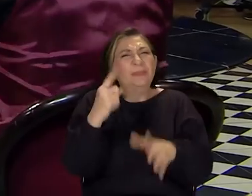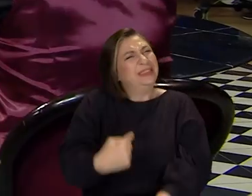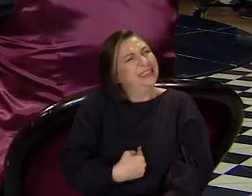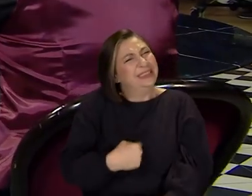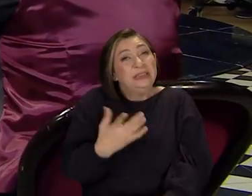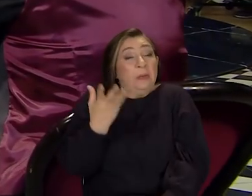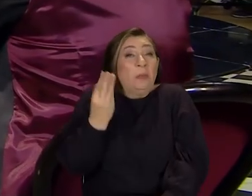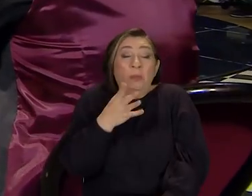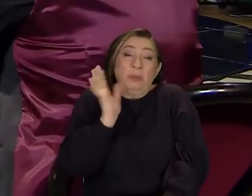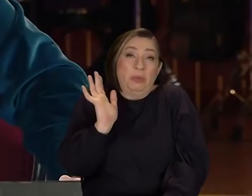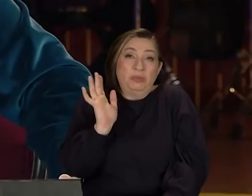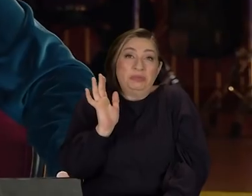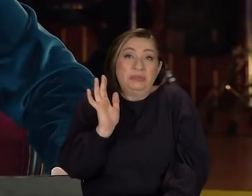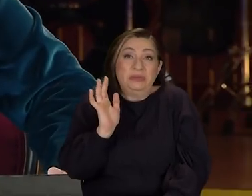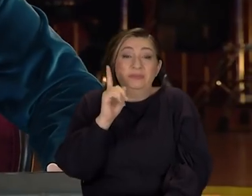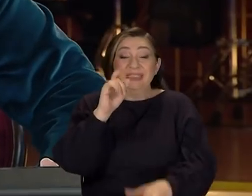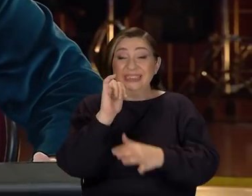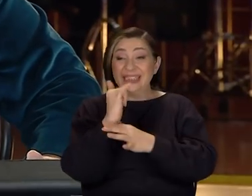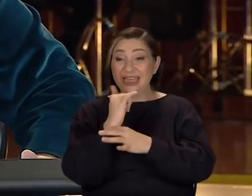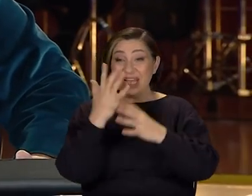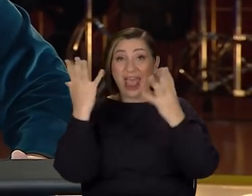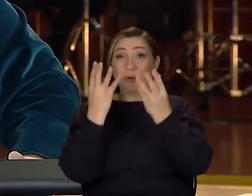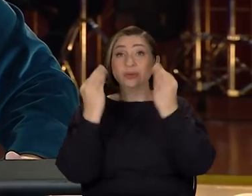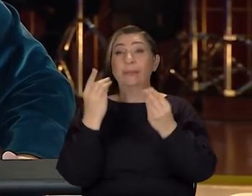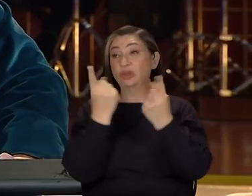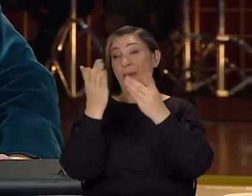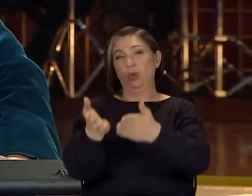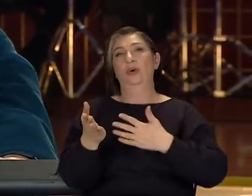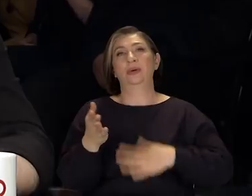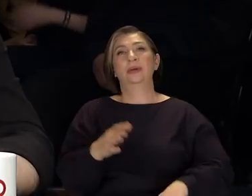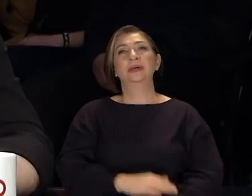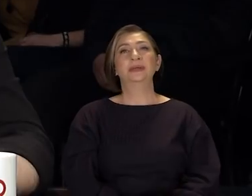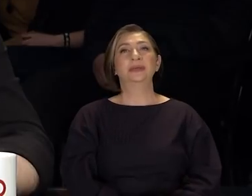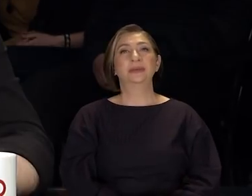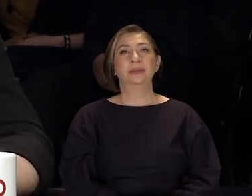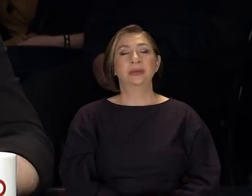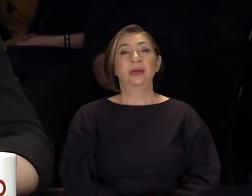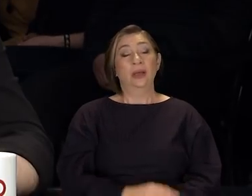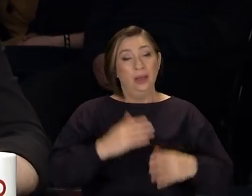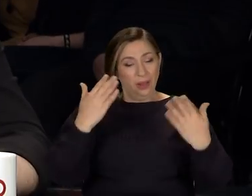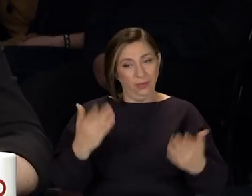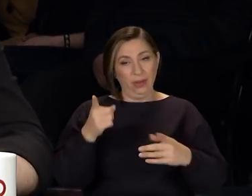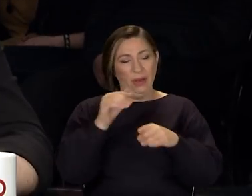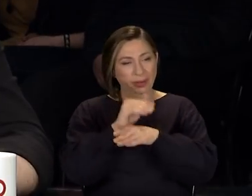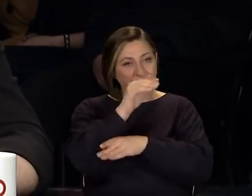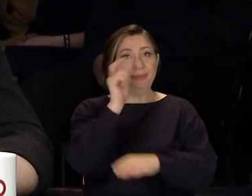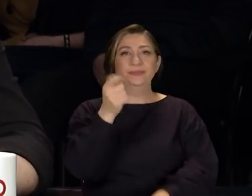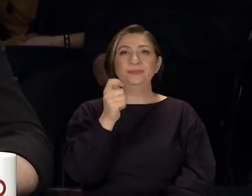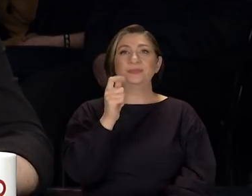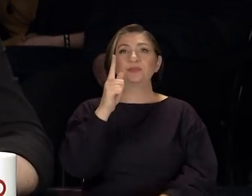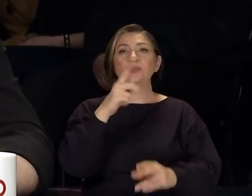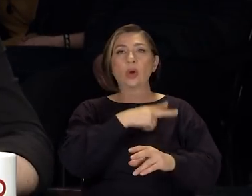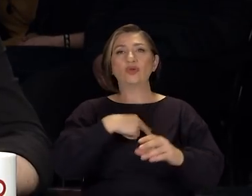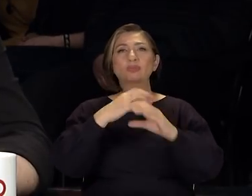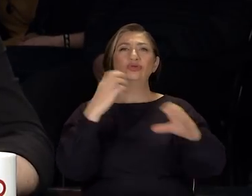Bu niye böyle oluyor? Ve bir sanatçı için en güzel şey. Ciddi söylüyorum. Evet, bununla yaşamak zor ama. Yani bir